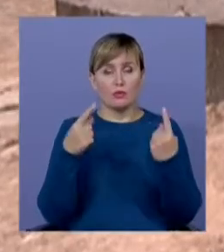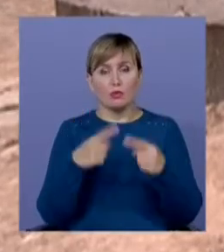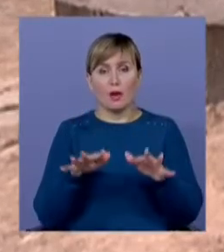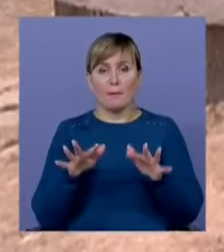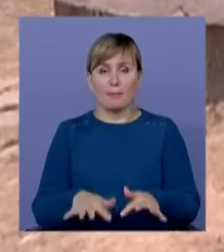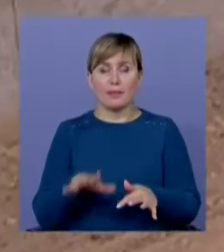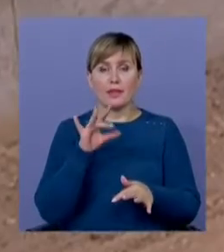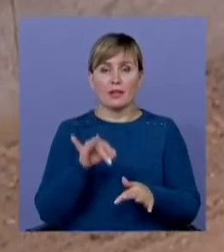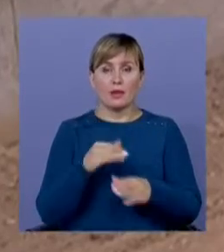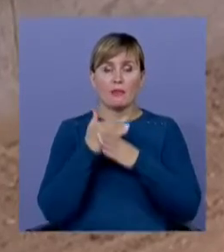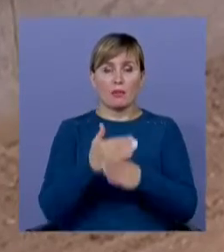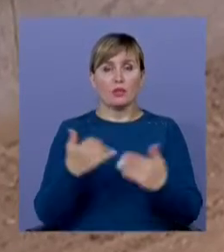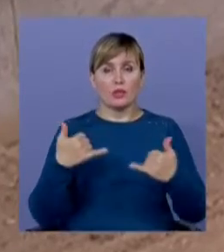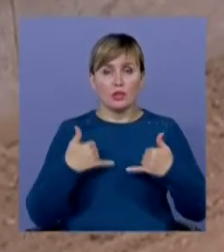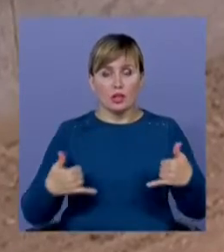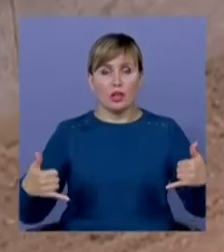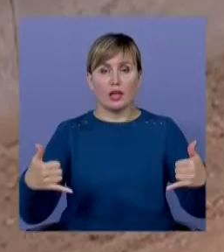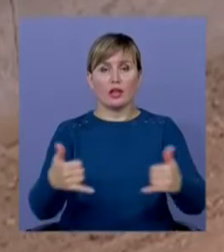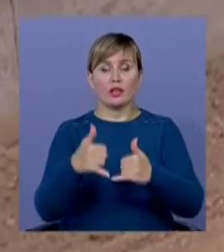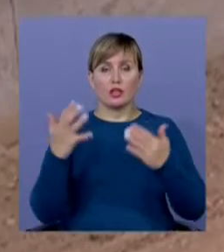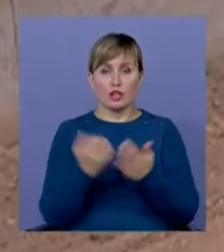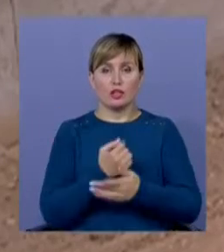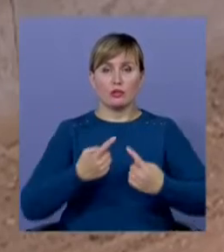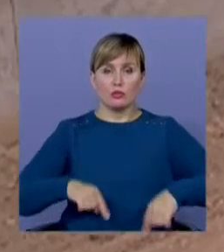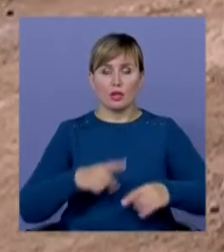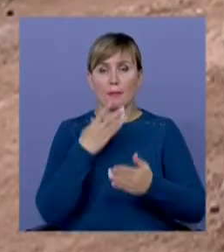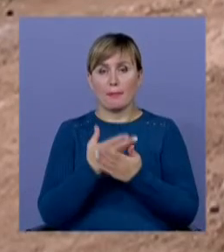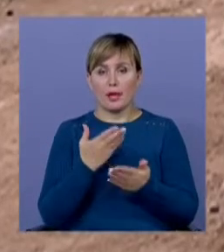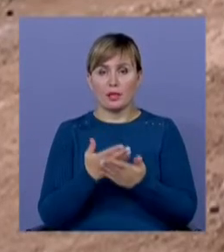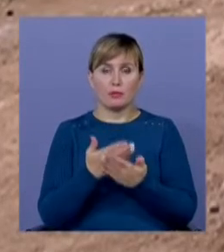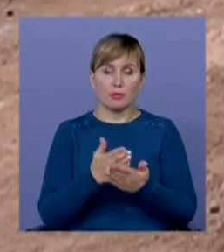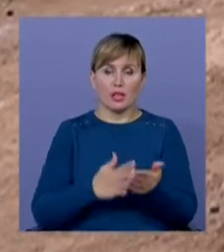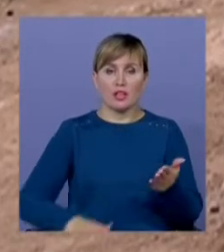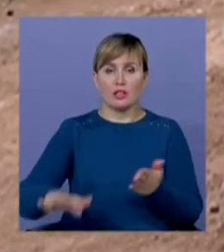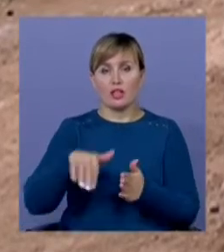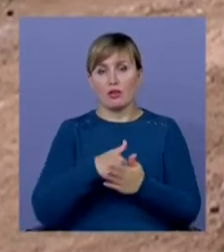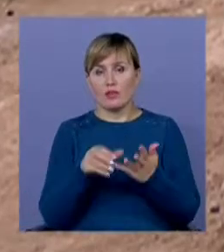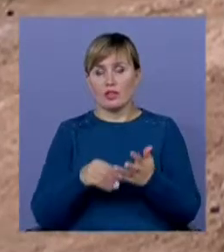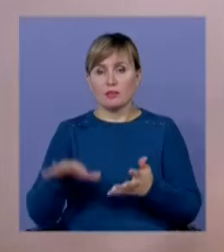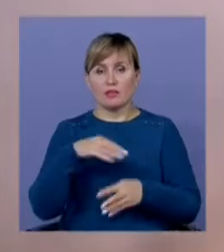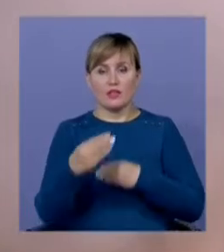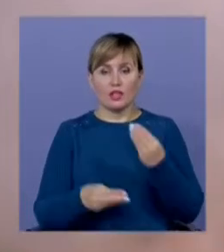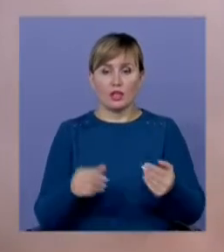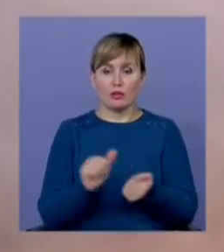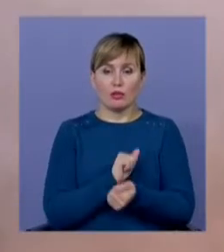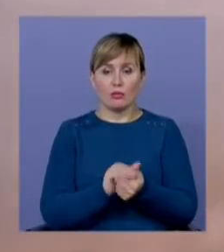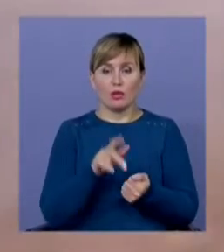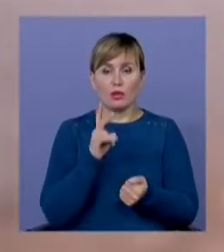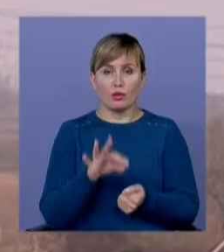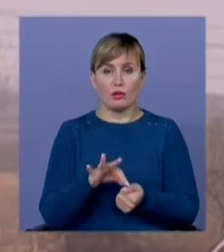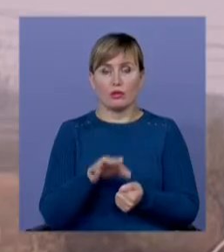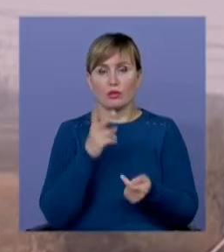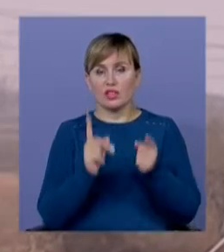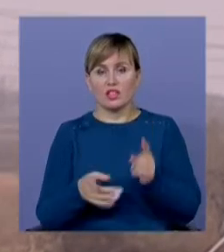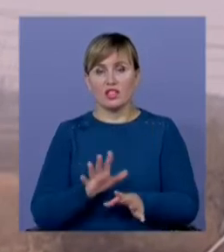и даже помочь залить фундамент жилого строения. Нашли участок, показали примерное расположение новой земли и выдали документы, но они